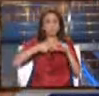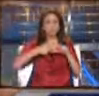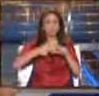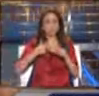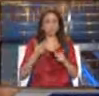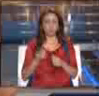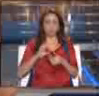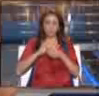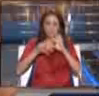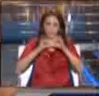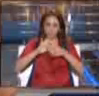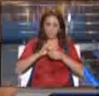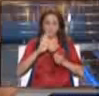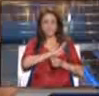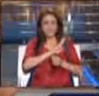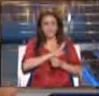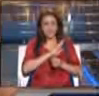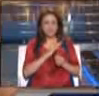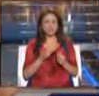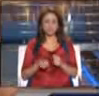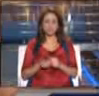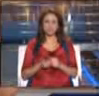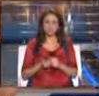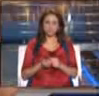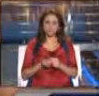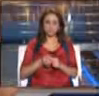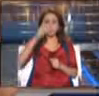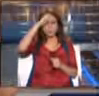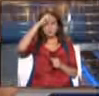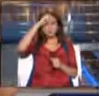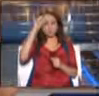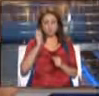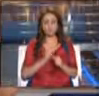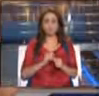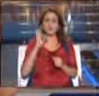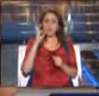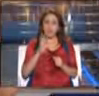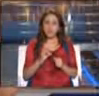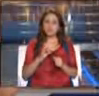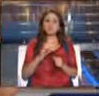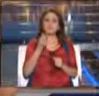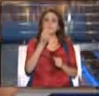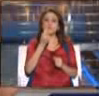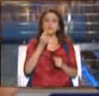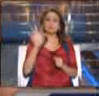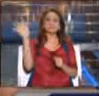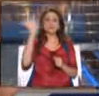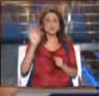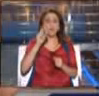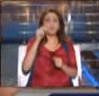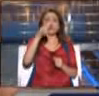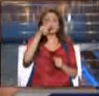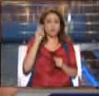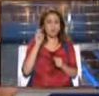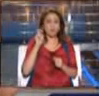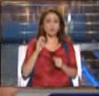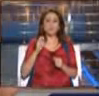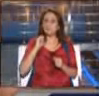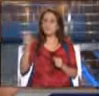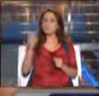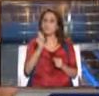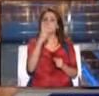ومؤسسات اللي بتنتمي للجيش ومؤسسات اللي بتنتمي للشرطة، اما مندخلها وبتاخد من فلوس الشعب ومن الضرائب المدفوعة وتدي اللعيبة